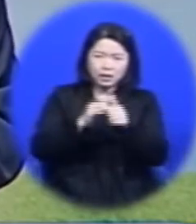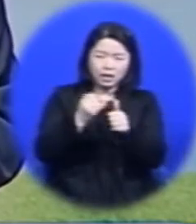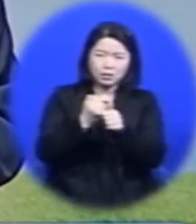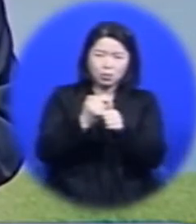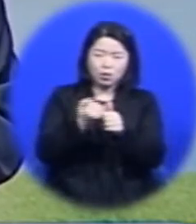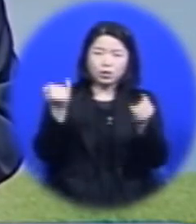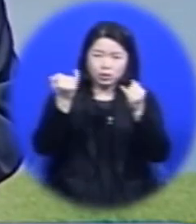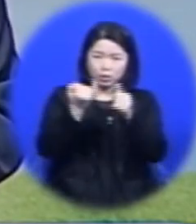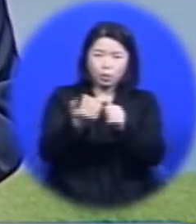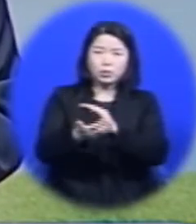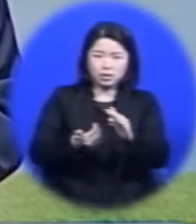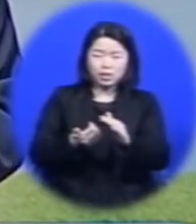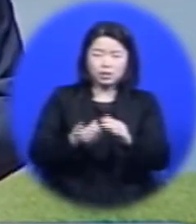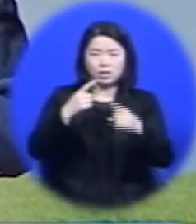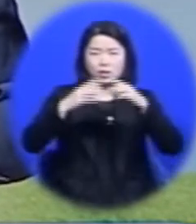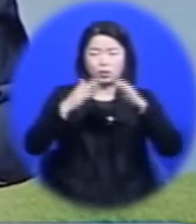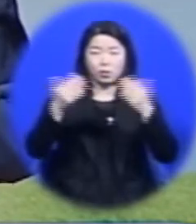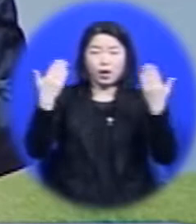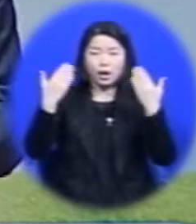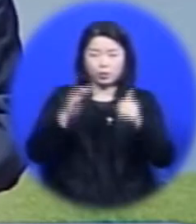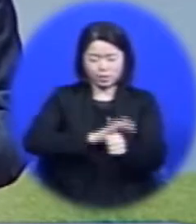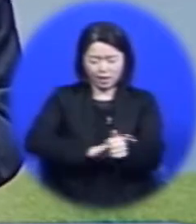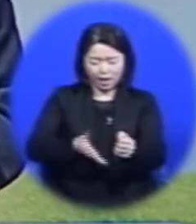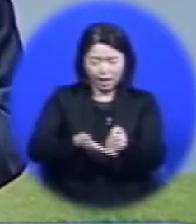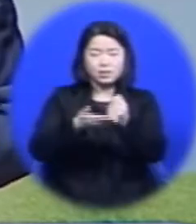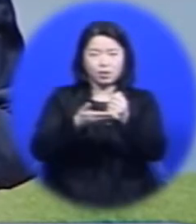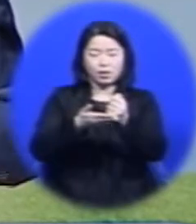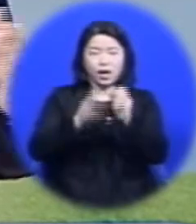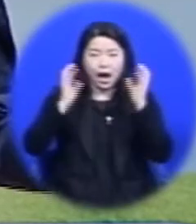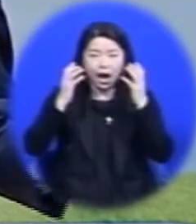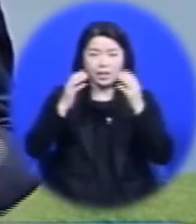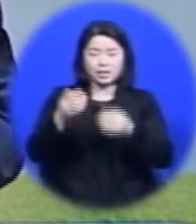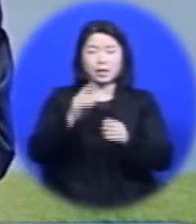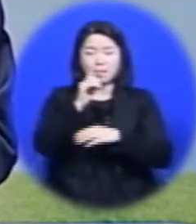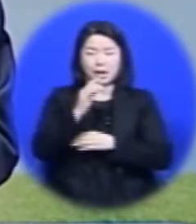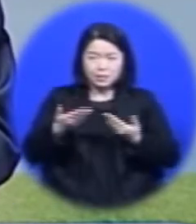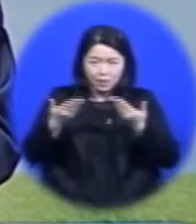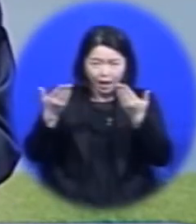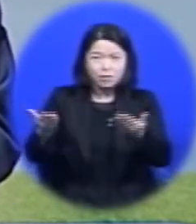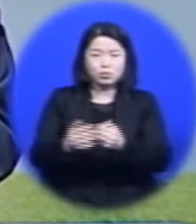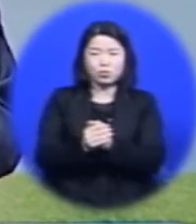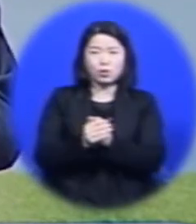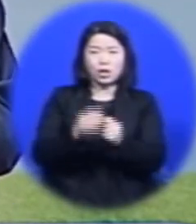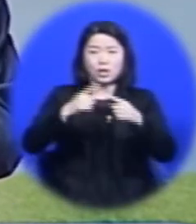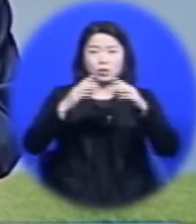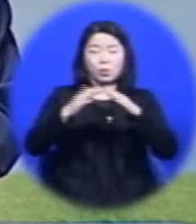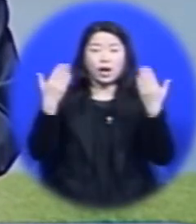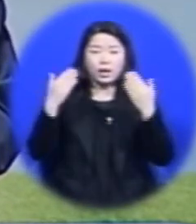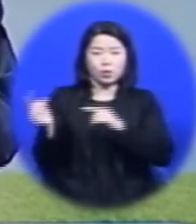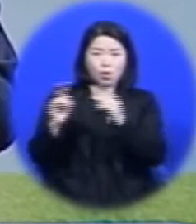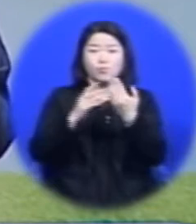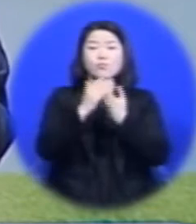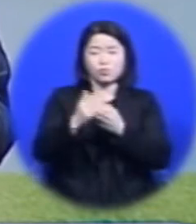그럽니다 아이들에게 말씀을 잘 자라고 교회학교를 크게 부흥 시켰던 그래서 목사님께서